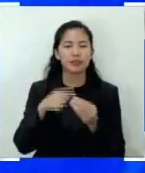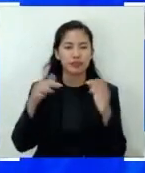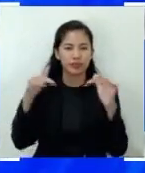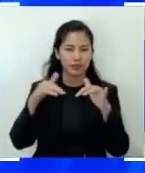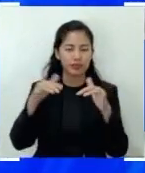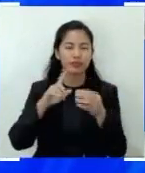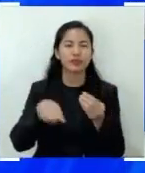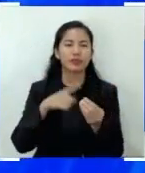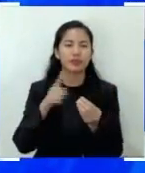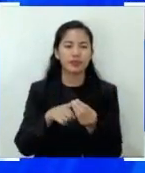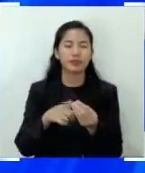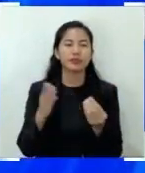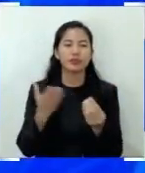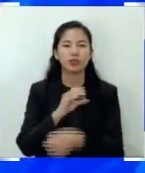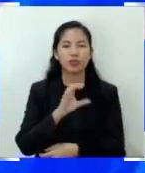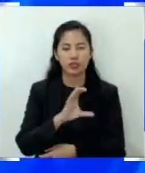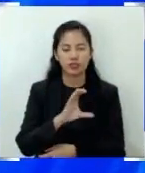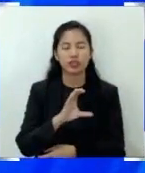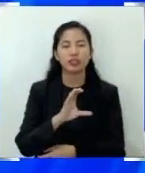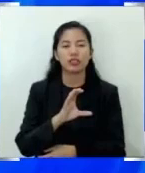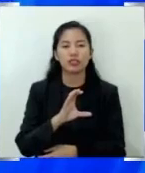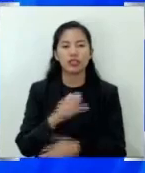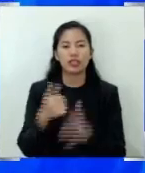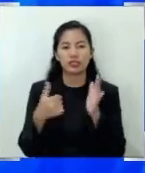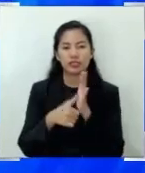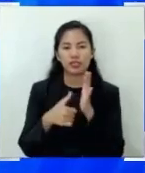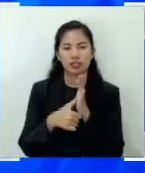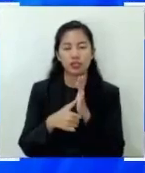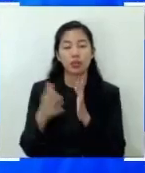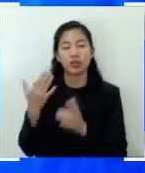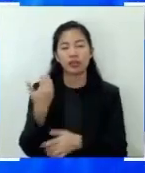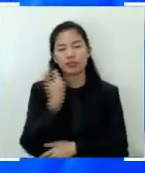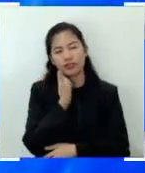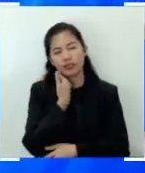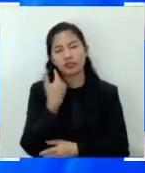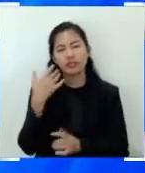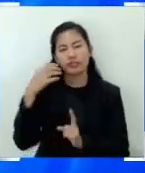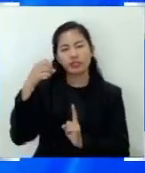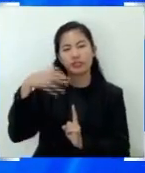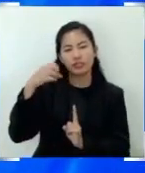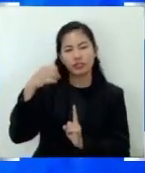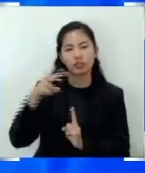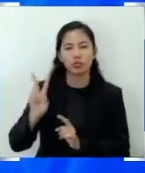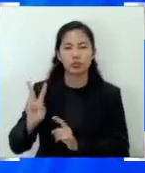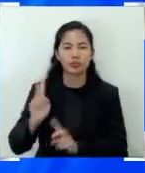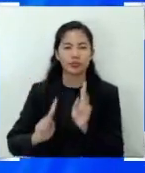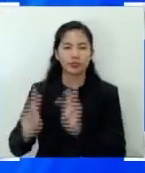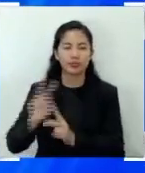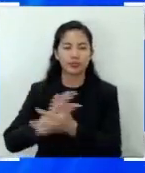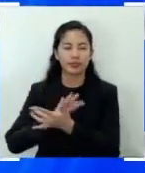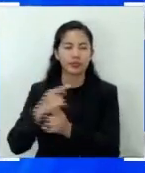2022. Nilalagnat daw kasi si Marcos matapos umanong ma-expose sa 2 tao na COVID positive. Tanong ni Comelec Commissioner